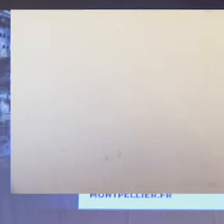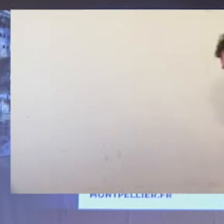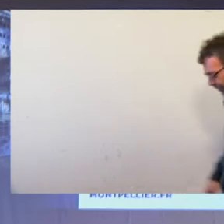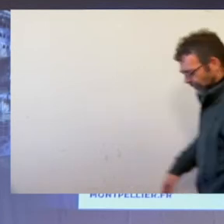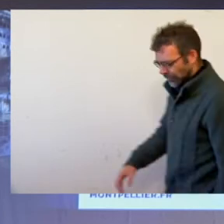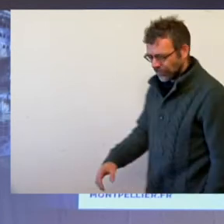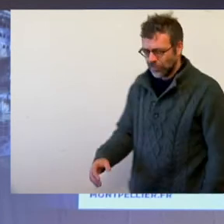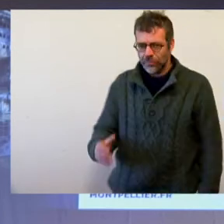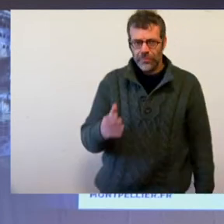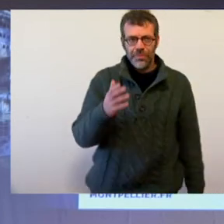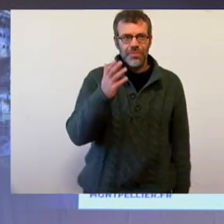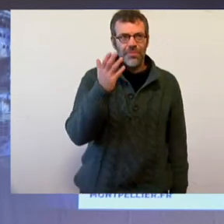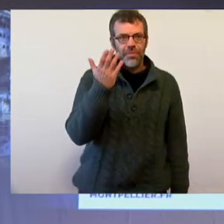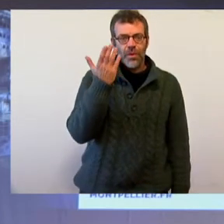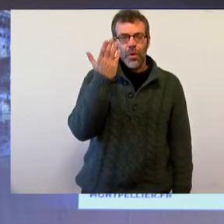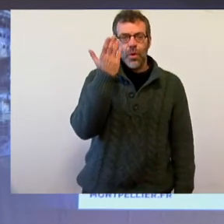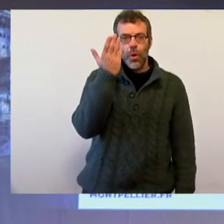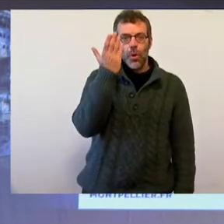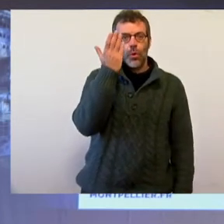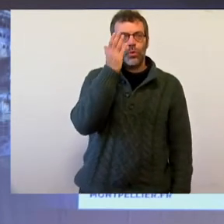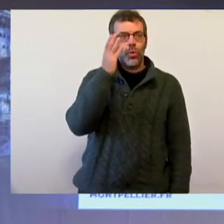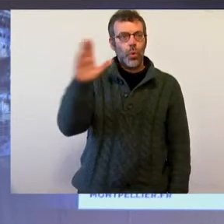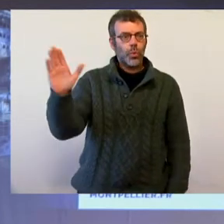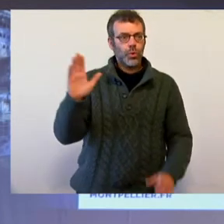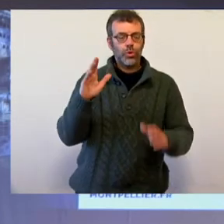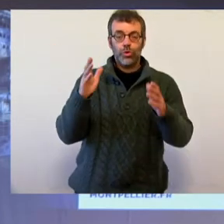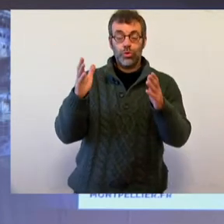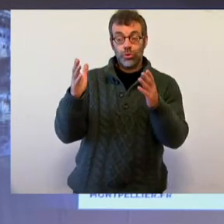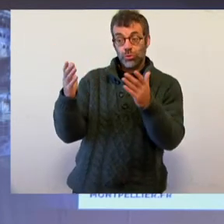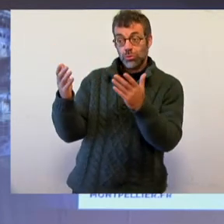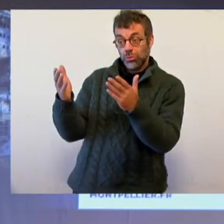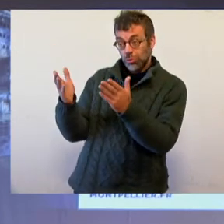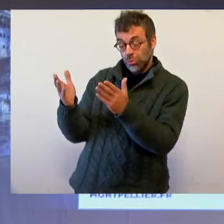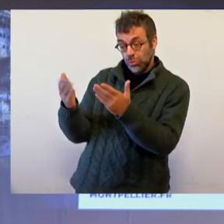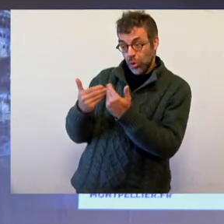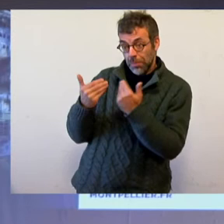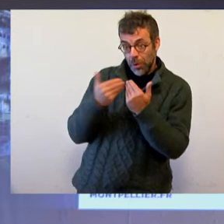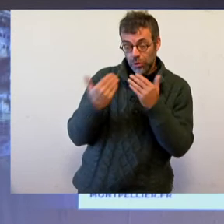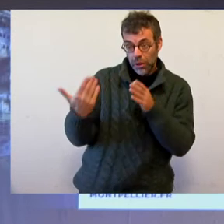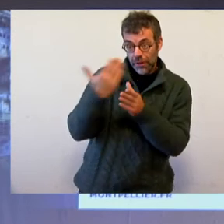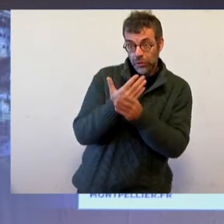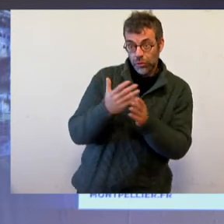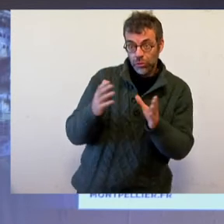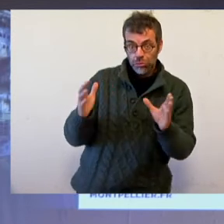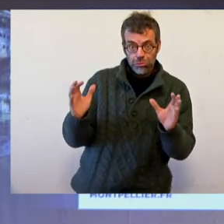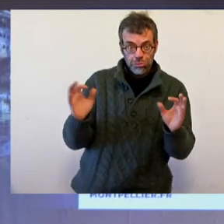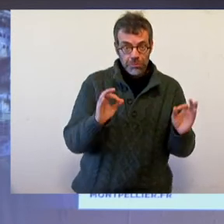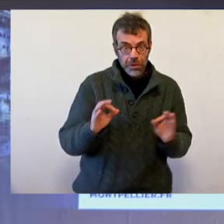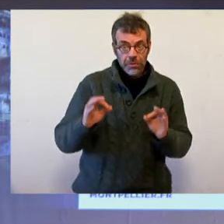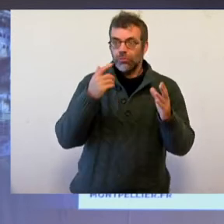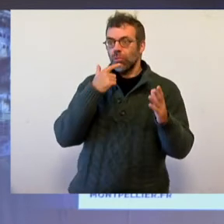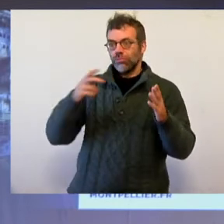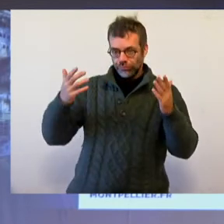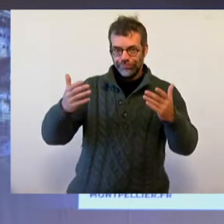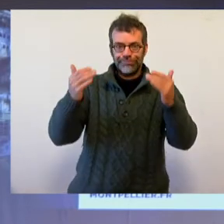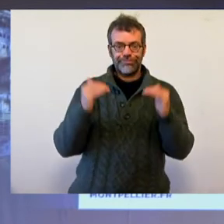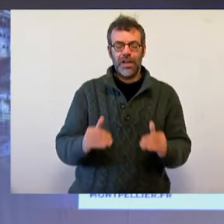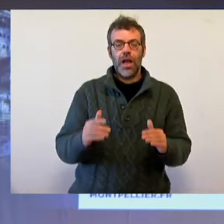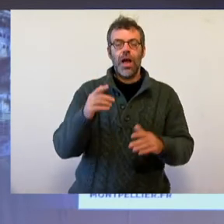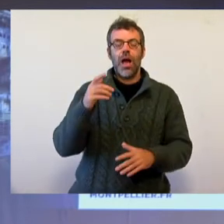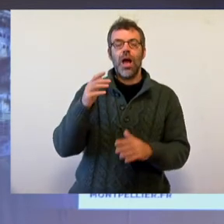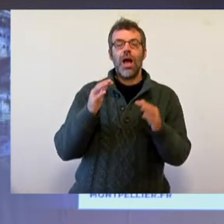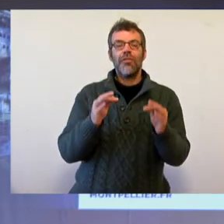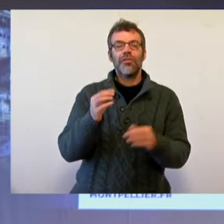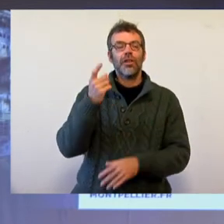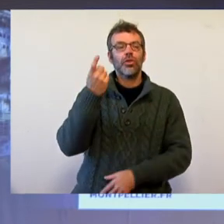Pas d'autres demandes de prise d'intervention. Il faut prendre acte. Prenons acte. Affaire numéro 2. Je redonne